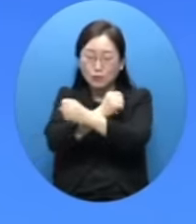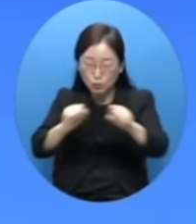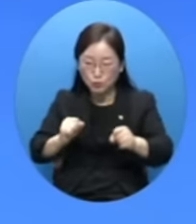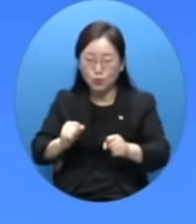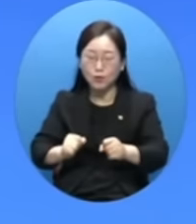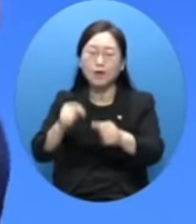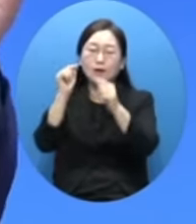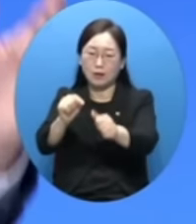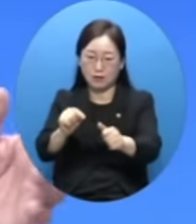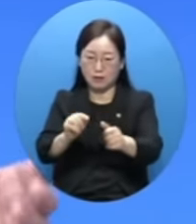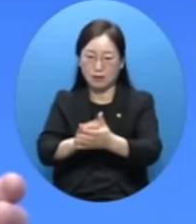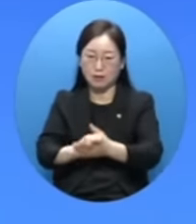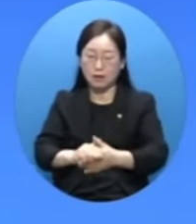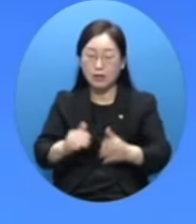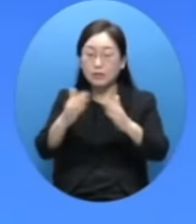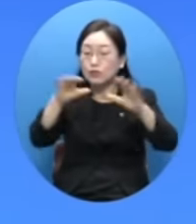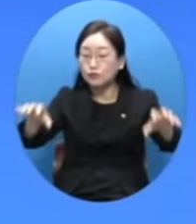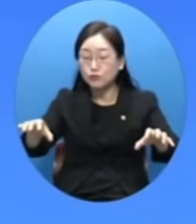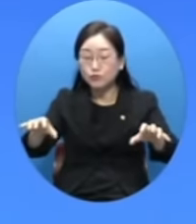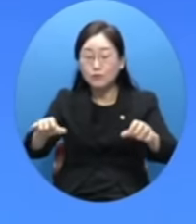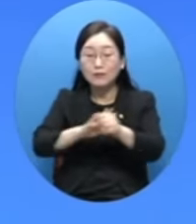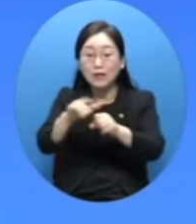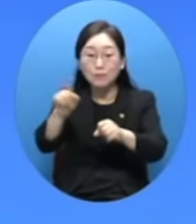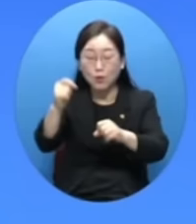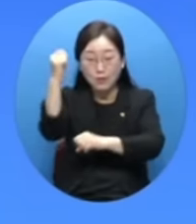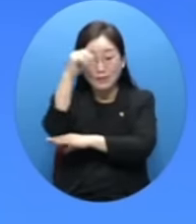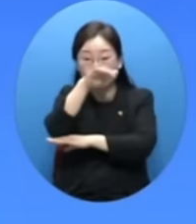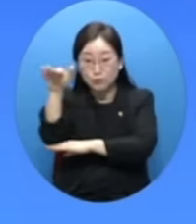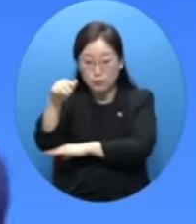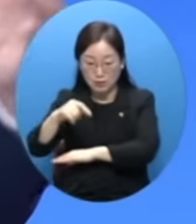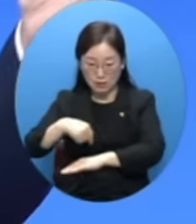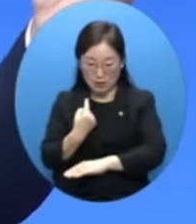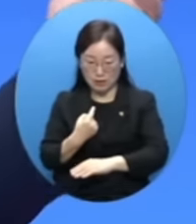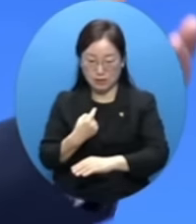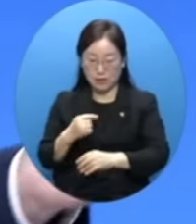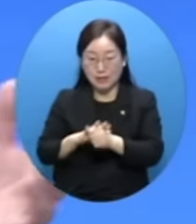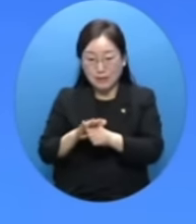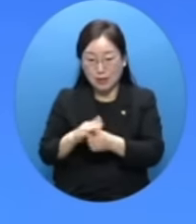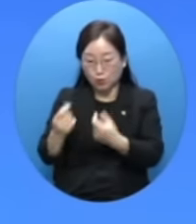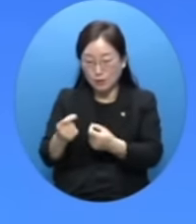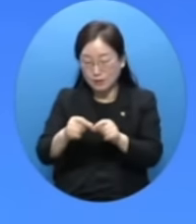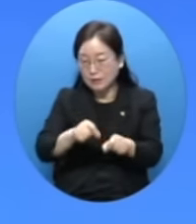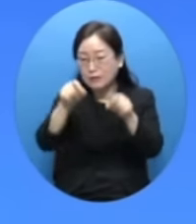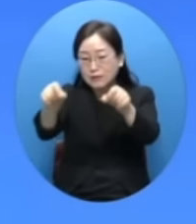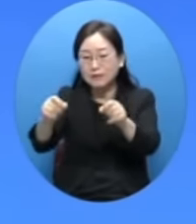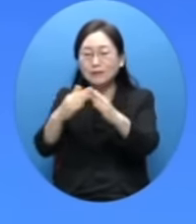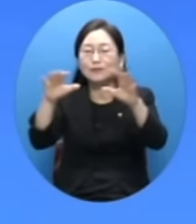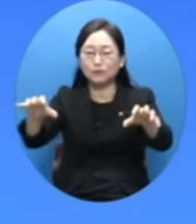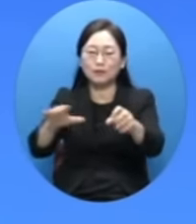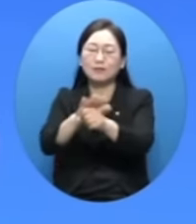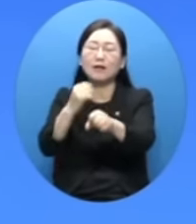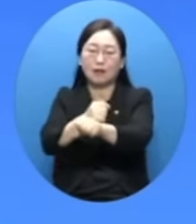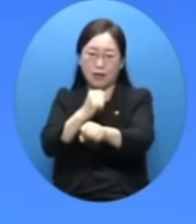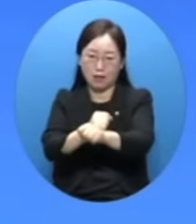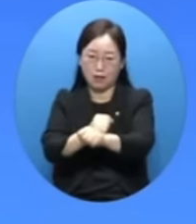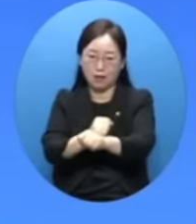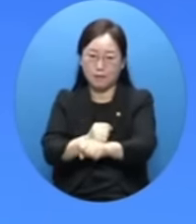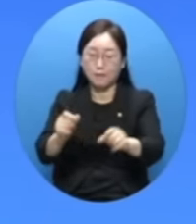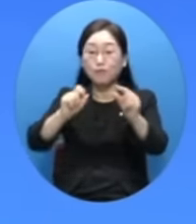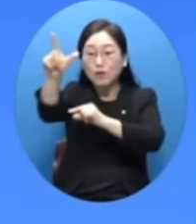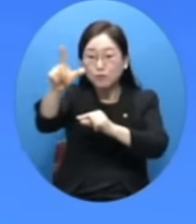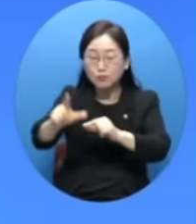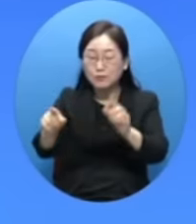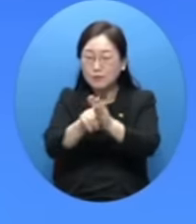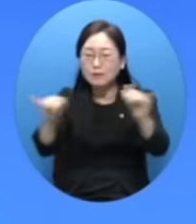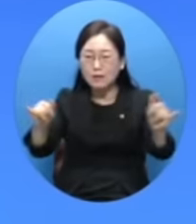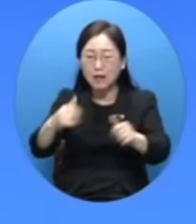것입니다. 이웃사랑의 기준은 내 자신을 사랑하는 것처럼 우리 이웃을 사랑하라고 하는 것입니다. 대부분의 신앙인들이 이